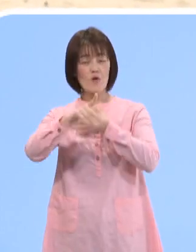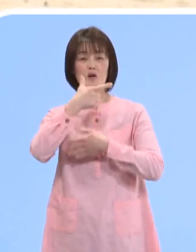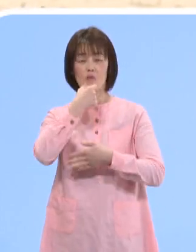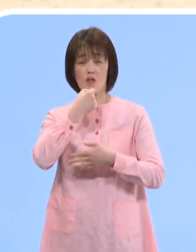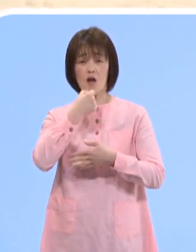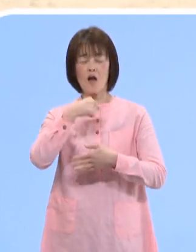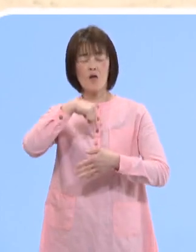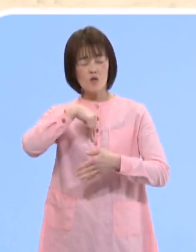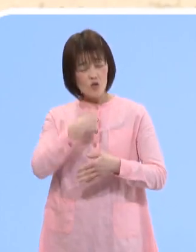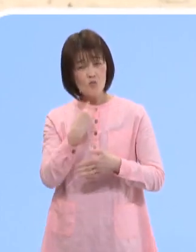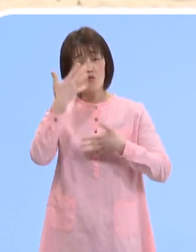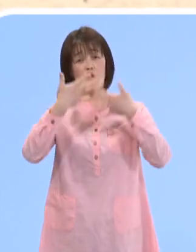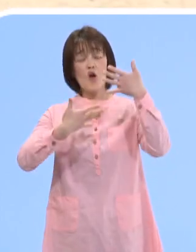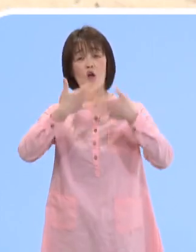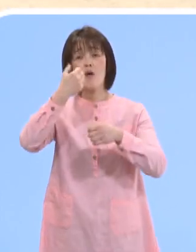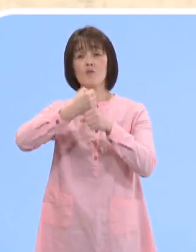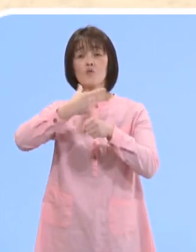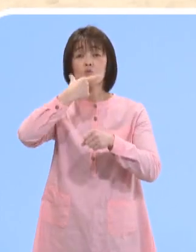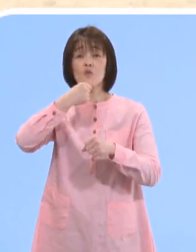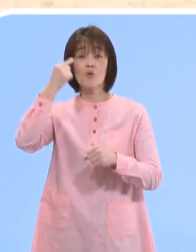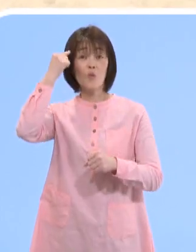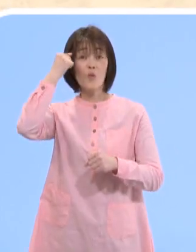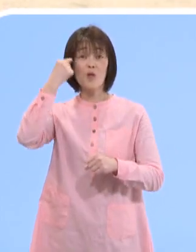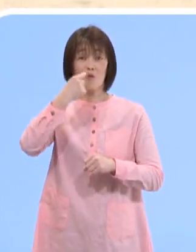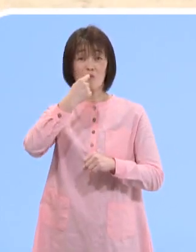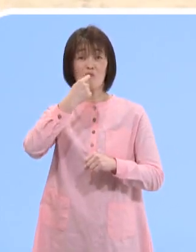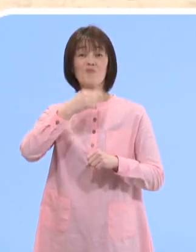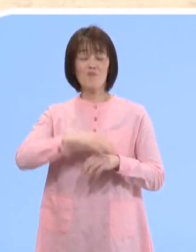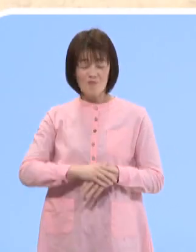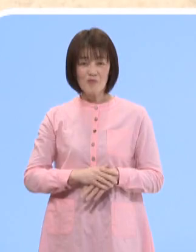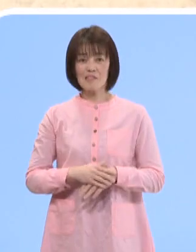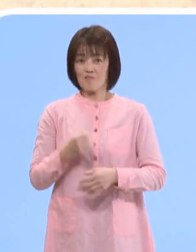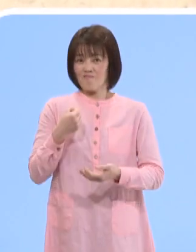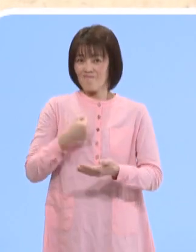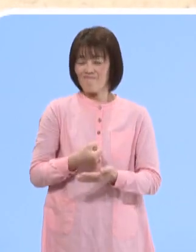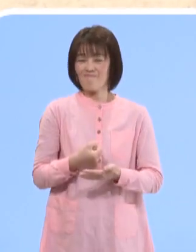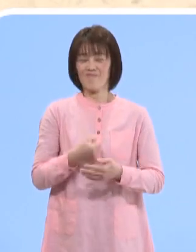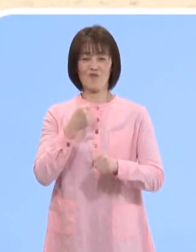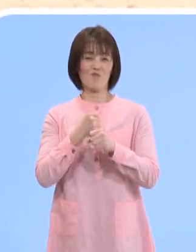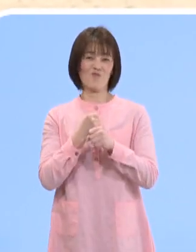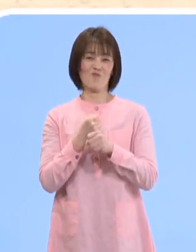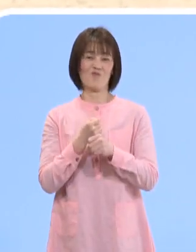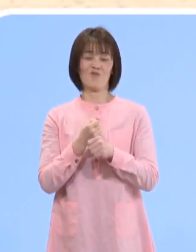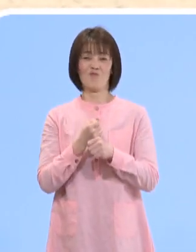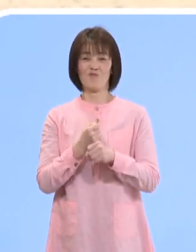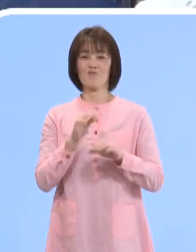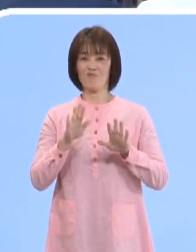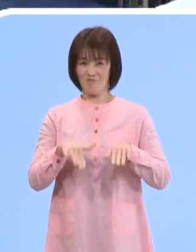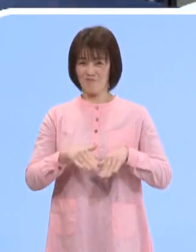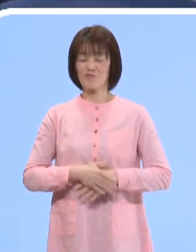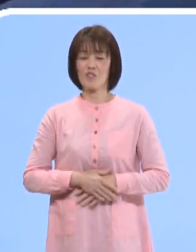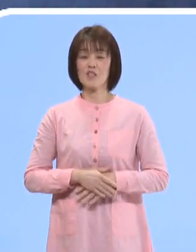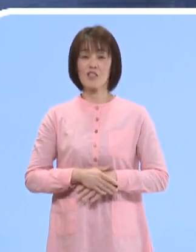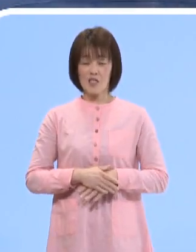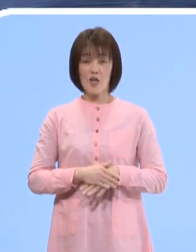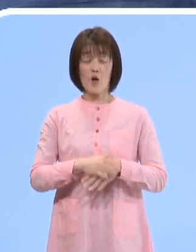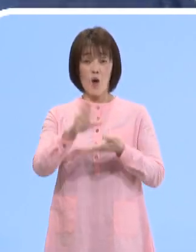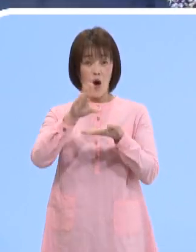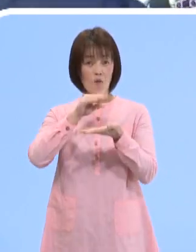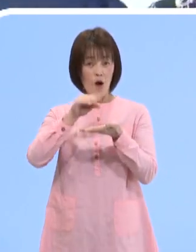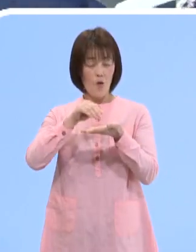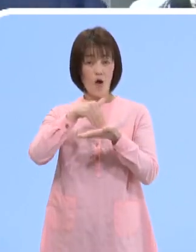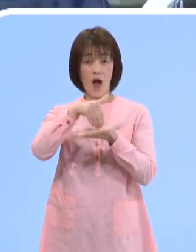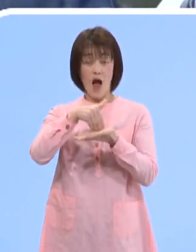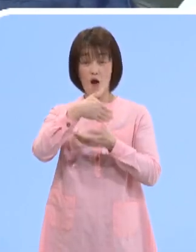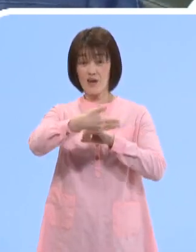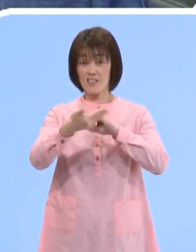画が作れたらいいなというのはどっかでは思ってたんですけども、はいはい、自分で映画も作っちゃえみたいな感じで。 オール淡路島